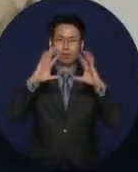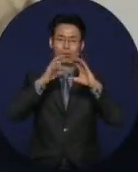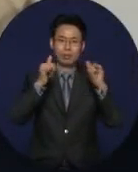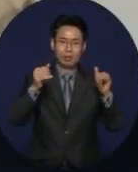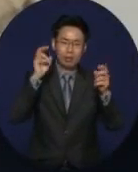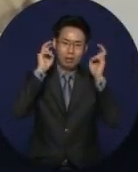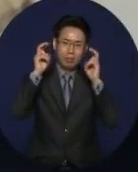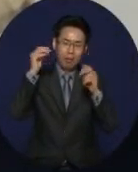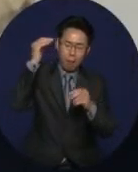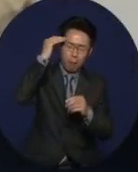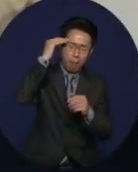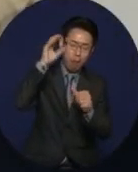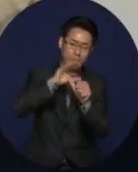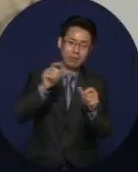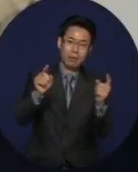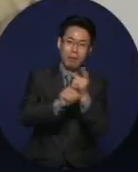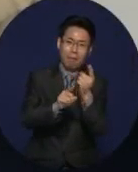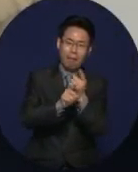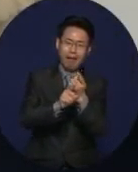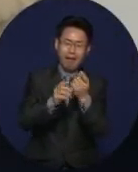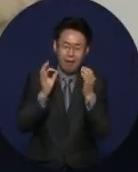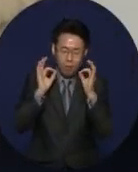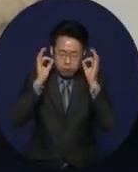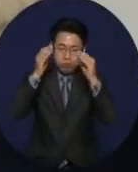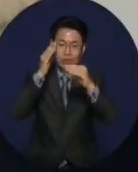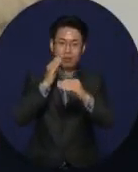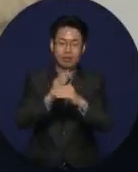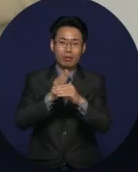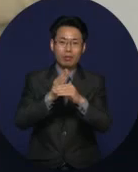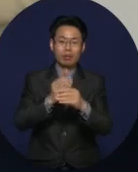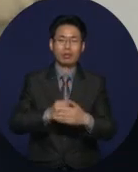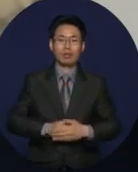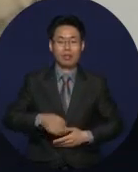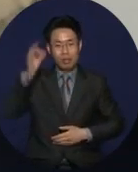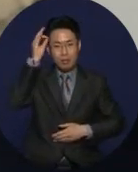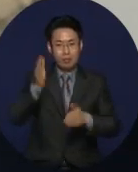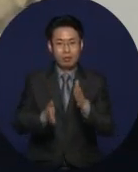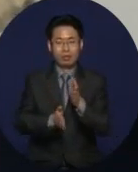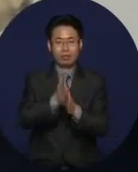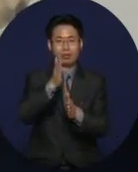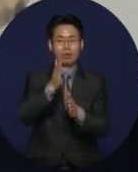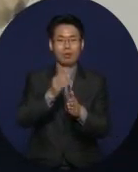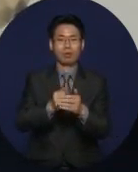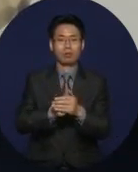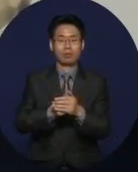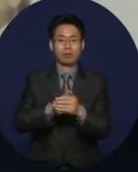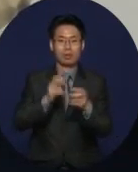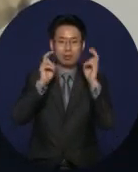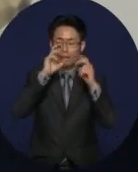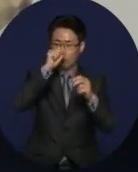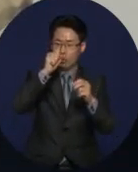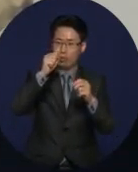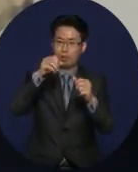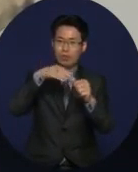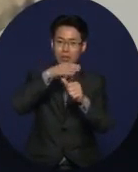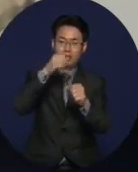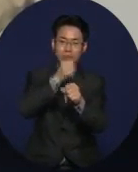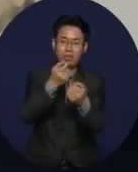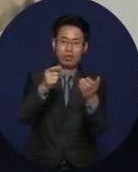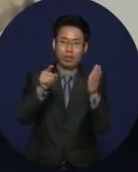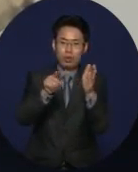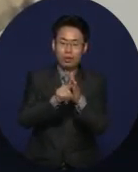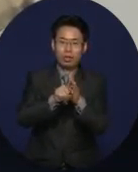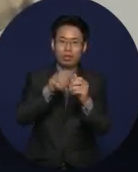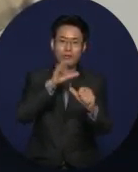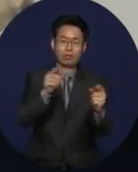정부가 국민과 기업에게 부담을 주는 규제 개혁에 박차를 가하고 있는 가운데 우리 시에서도 기업하기 좋은 생태계 조성을